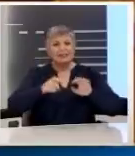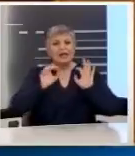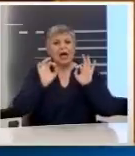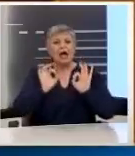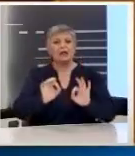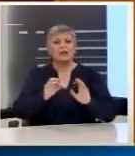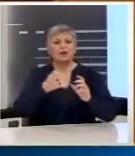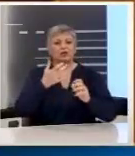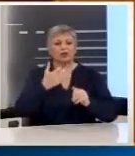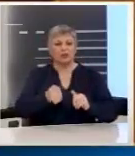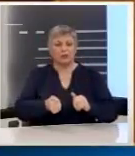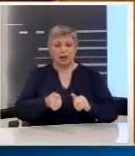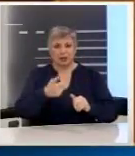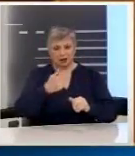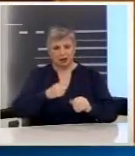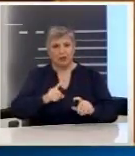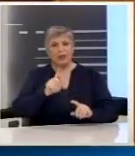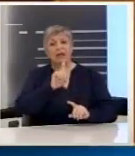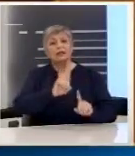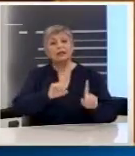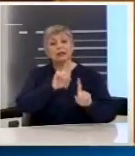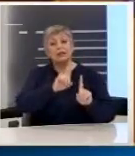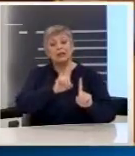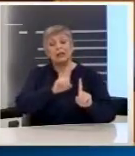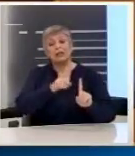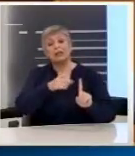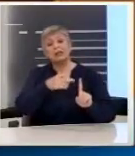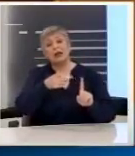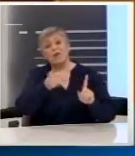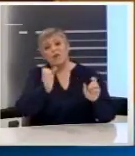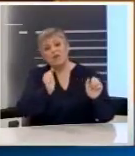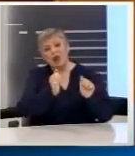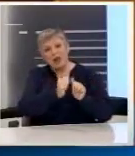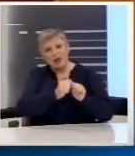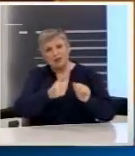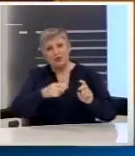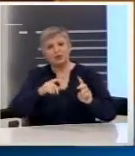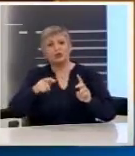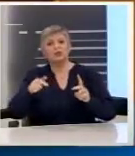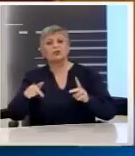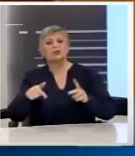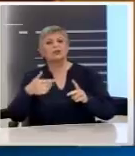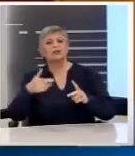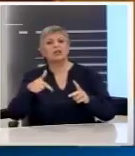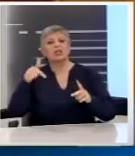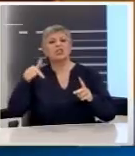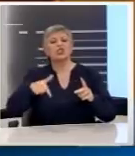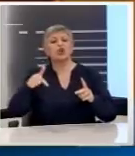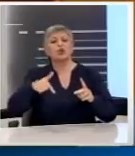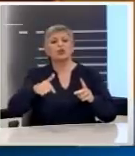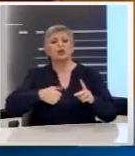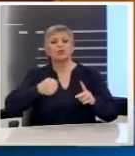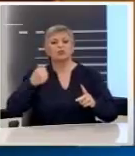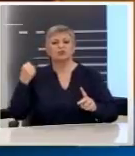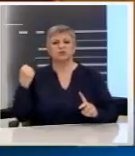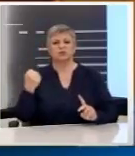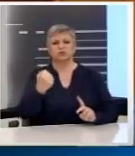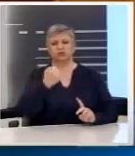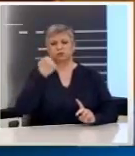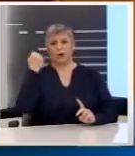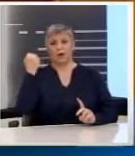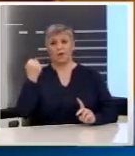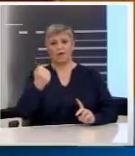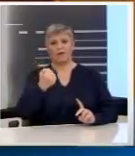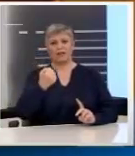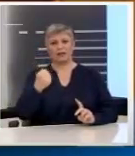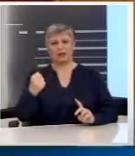μείγμα FDP ο κύριος Μητσοτάκης ο φιλελεύθερος και FD ο κύριος Γεωργιάδης της ακραίας λαϊκής δεξιάς. Αυτή